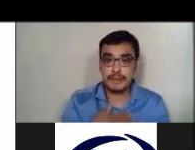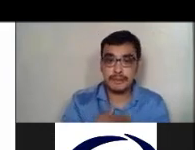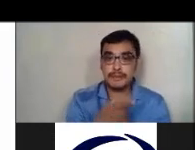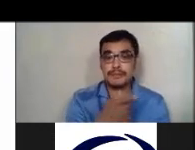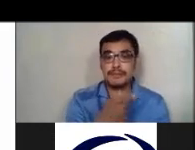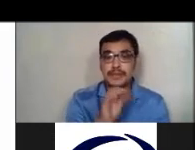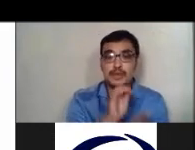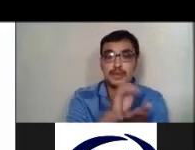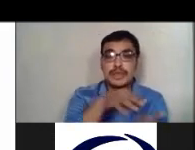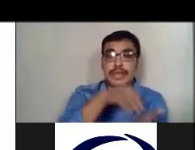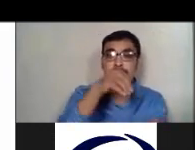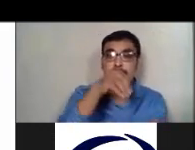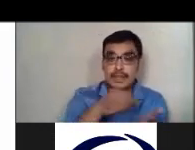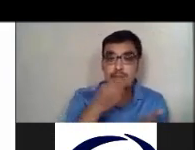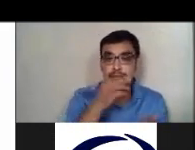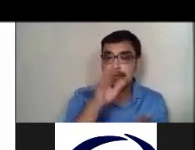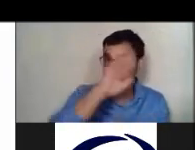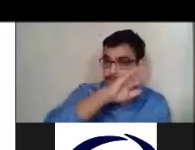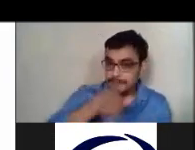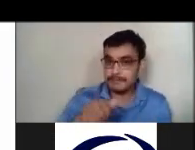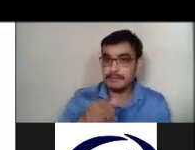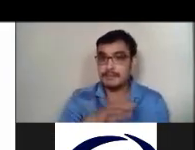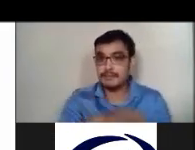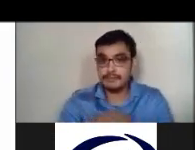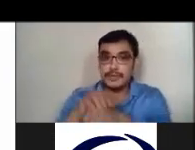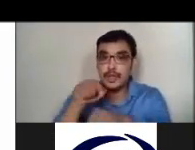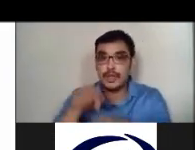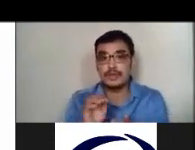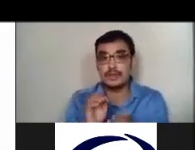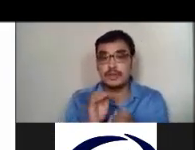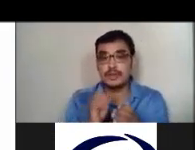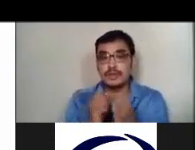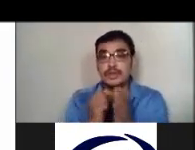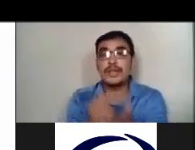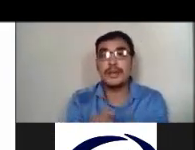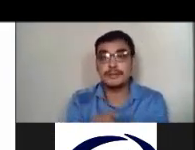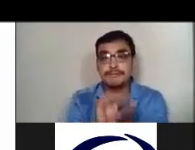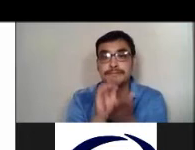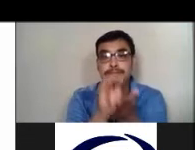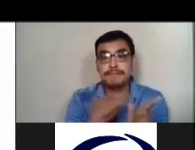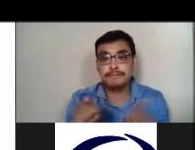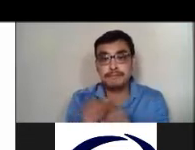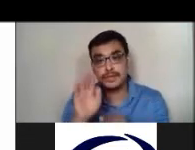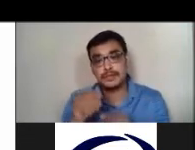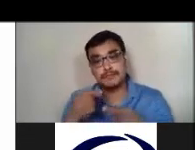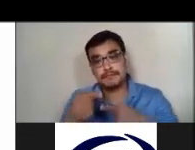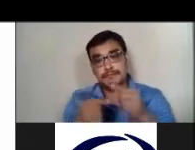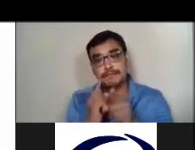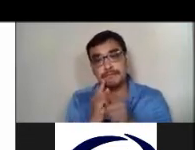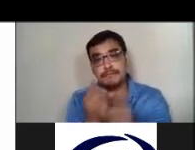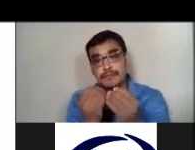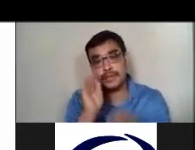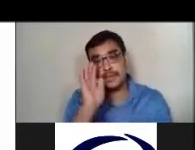सेन्टरमा ल्याएर त्यहाँबाट चाहिँ सर्भिस अहिले पनि दिइराखेका छौँ उहाँहरूलाई र हामीले त्यो फलो गरिराखेका छौँ.